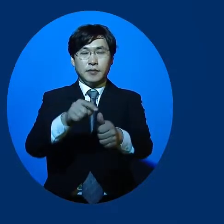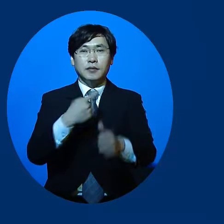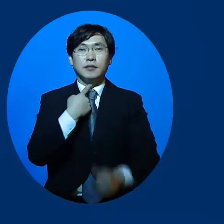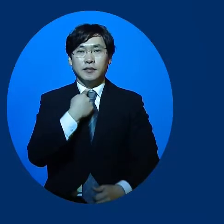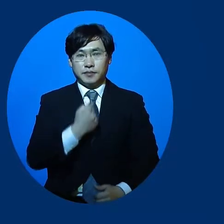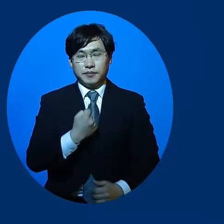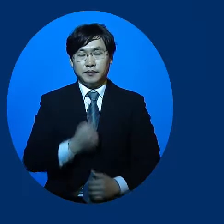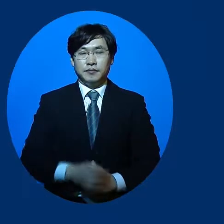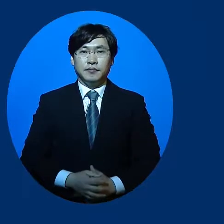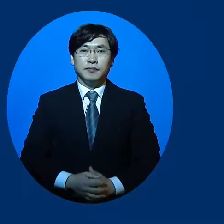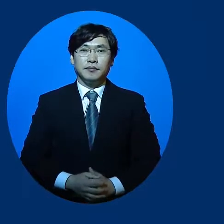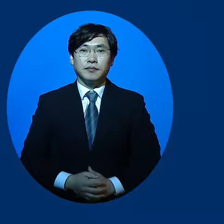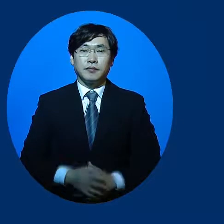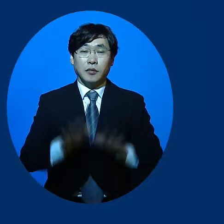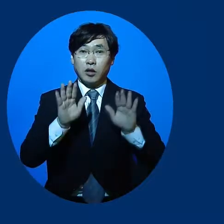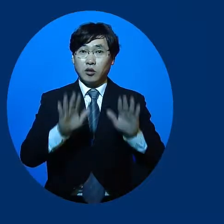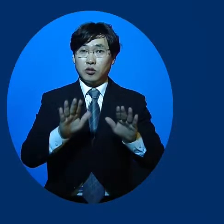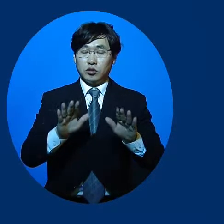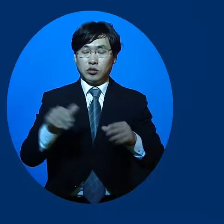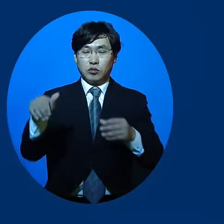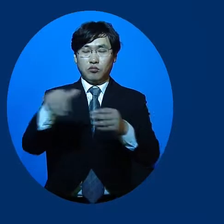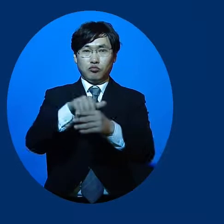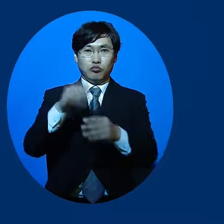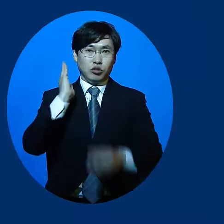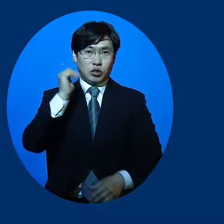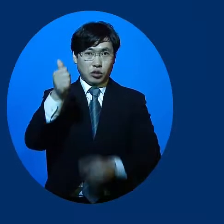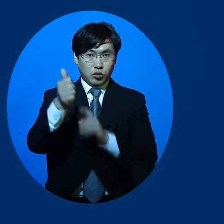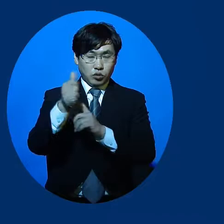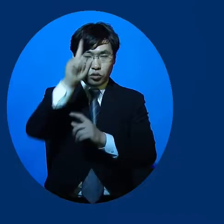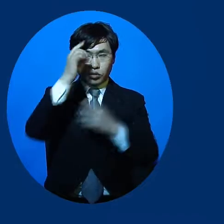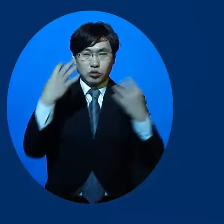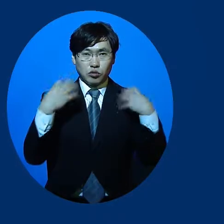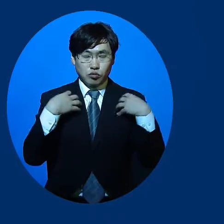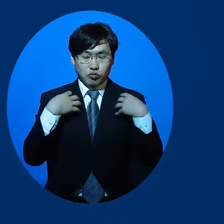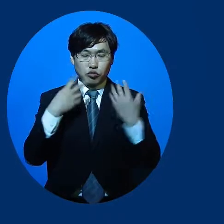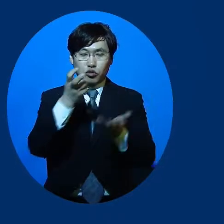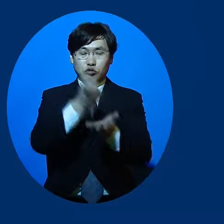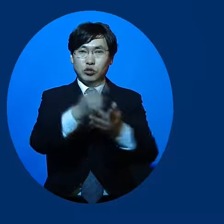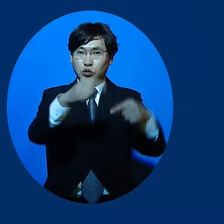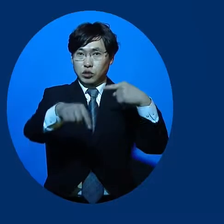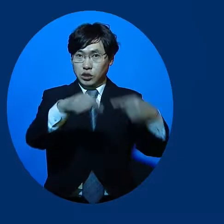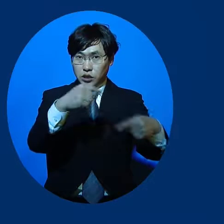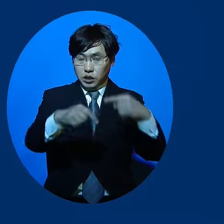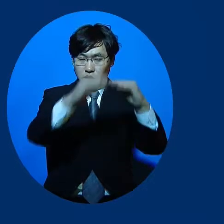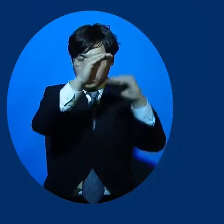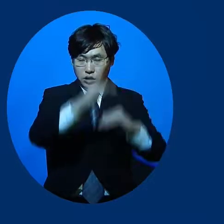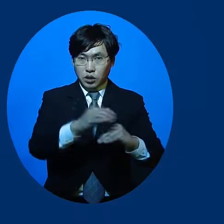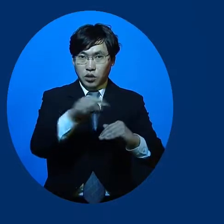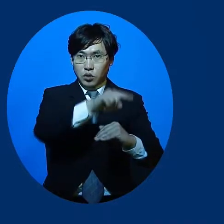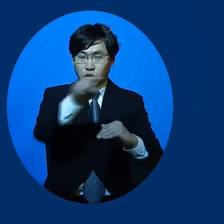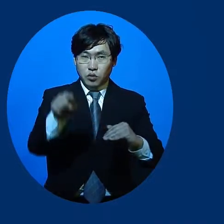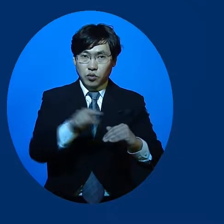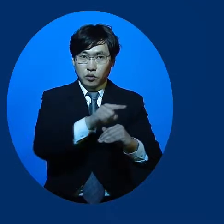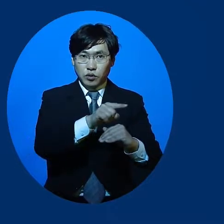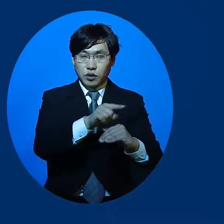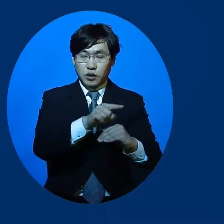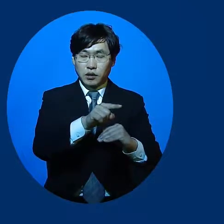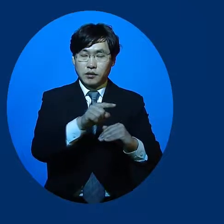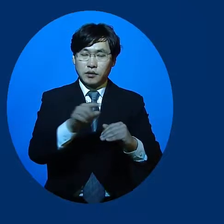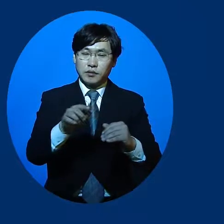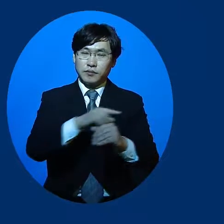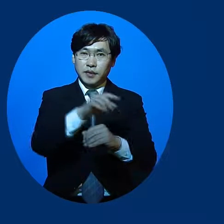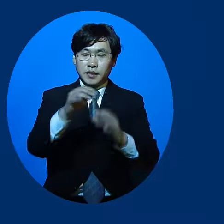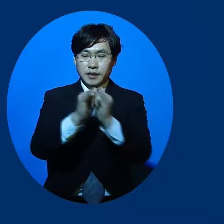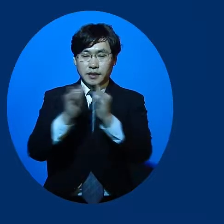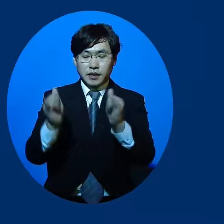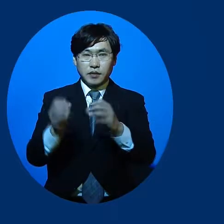하였습니다. 현재 문재인 정부의 국정 과제에는 사람이 있는 문화